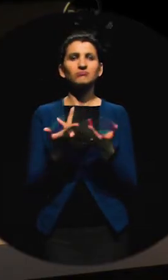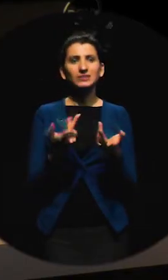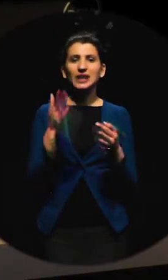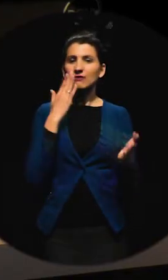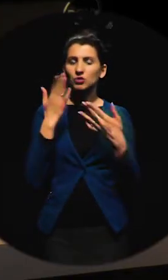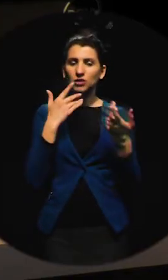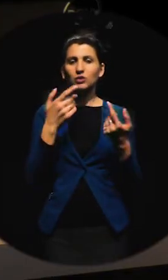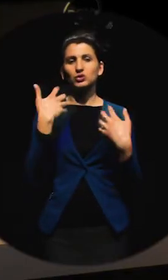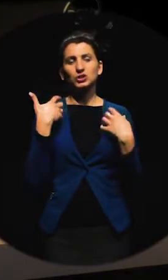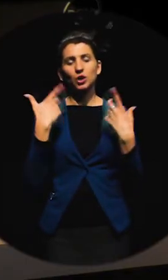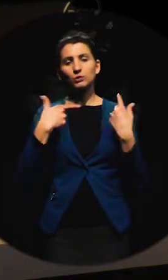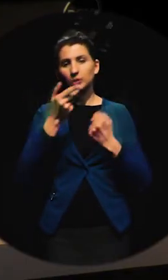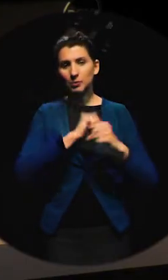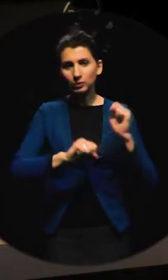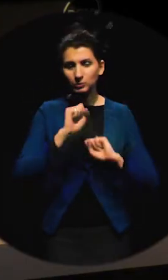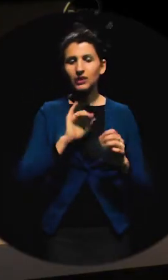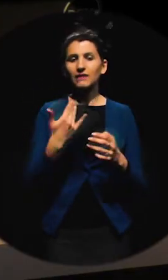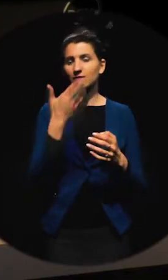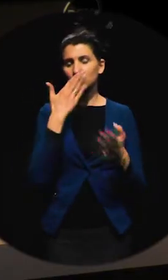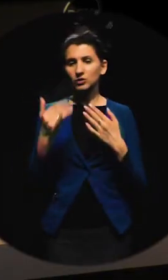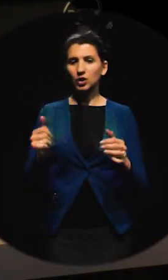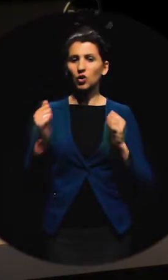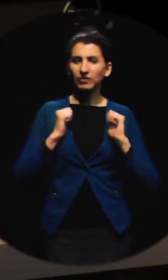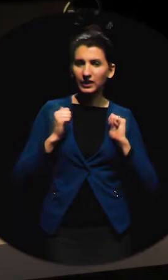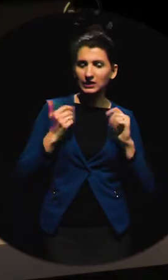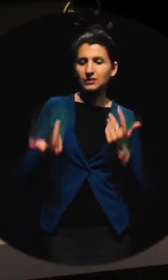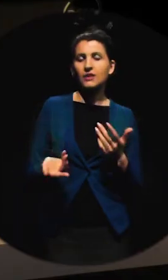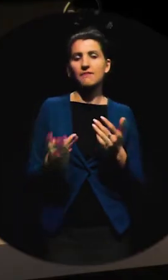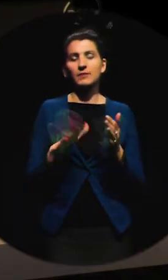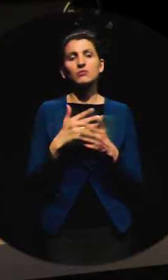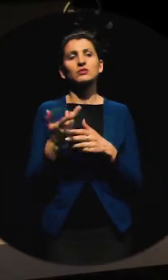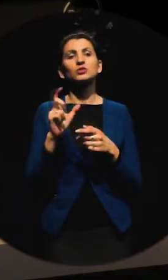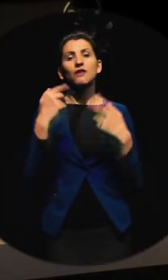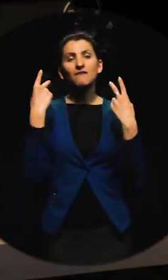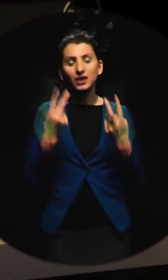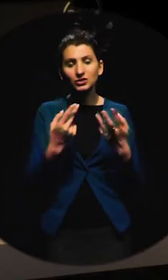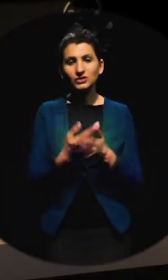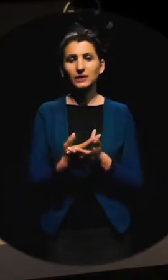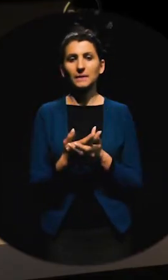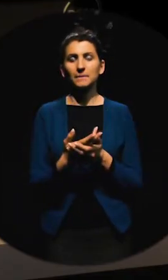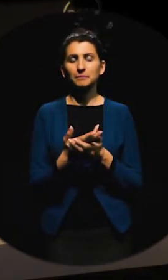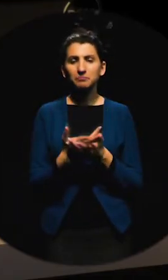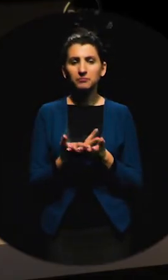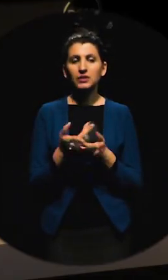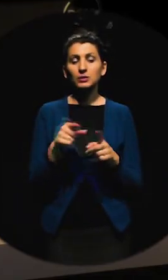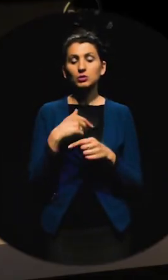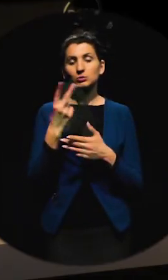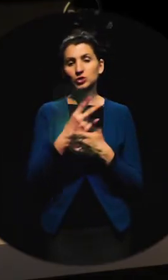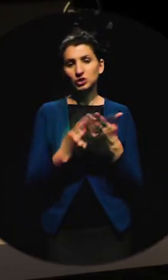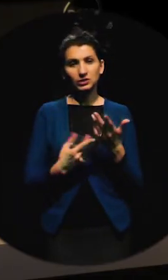z niepełnosprawnością i o tym, co dla nich ważne, możemy przeczytać